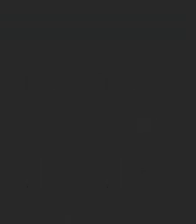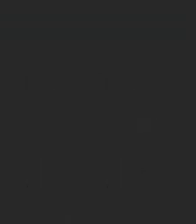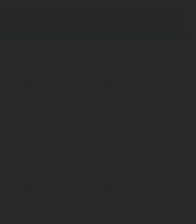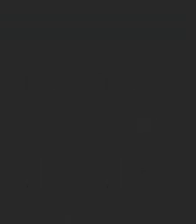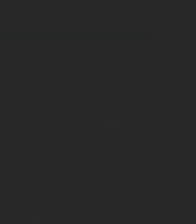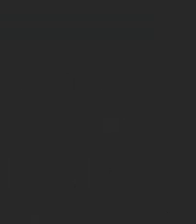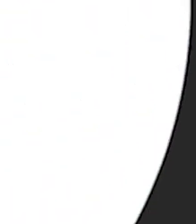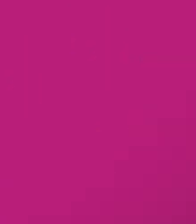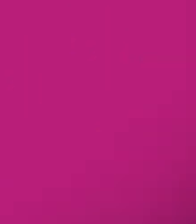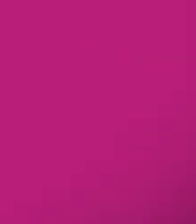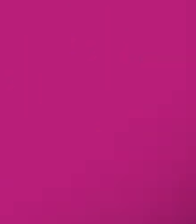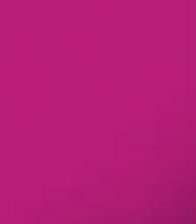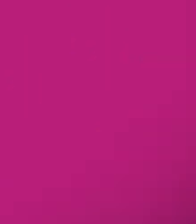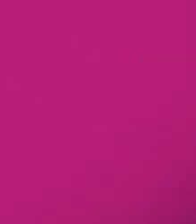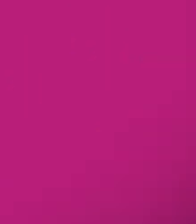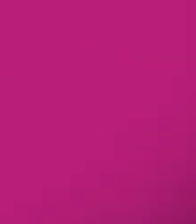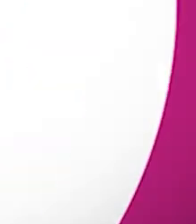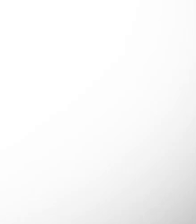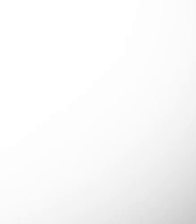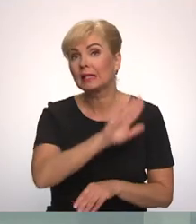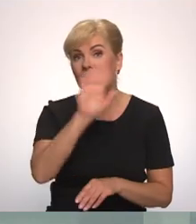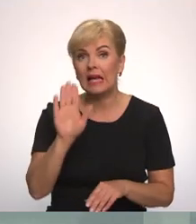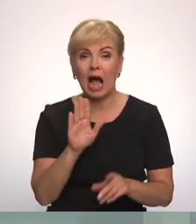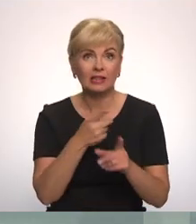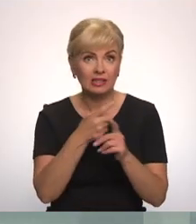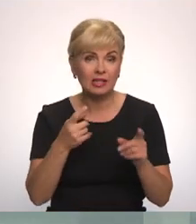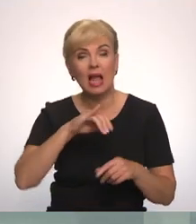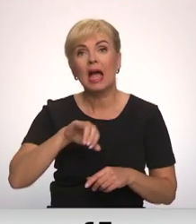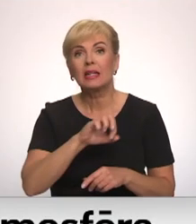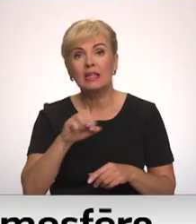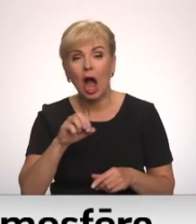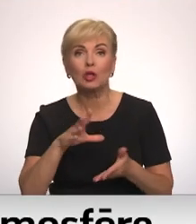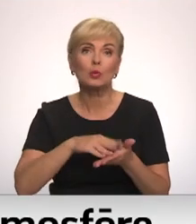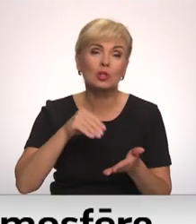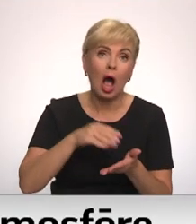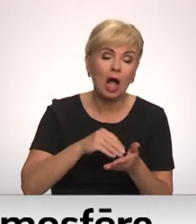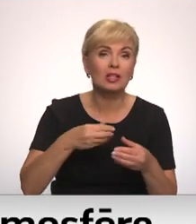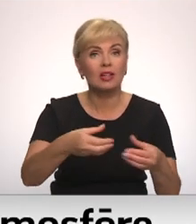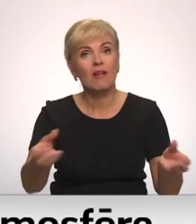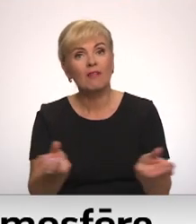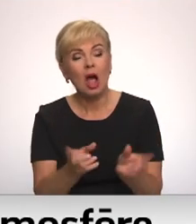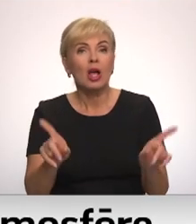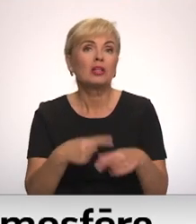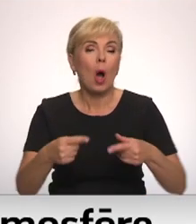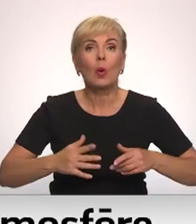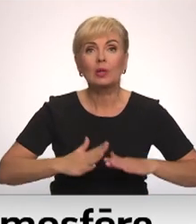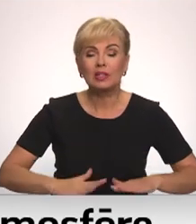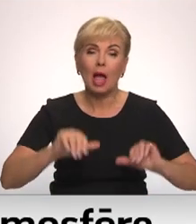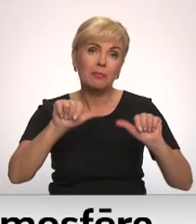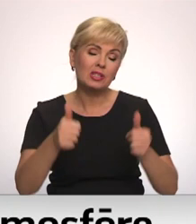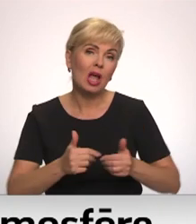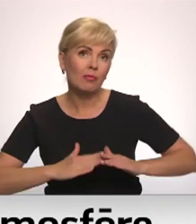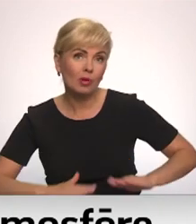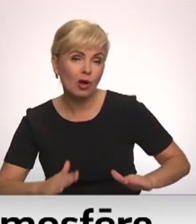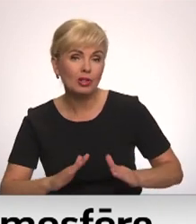Re, viss ēters ir te! Jāņu zāles un vainagi, tautas tēpi un stilizēta brunči, ķimeņu